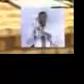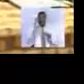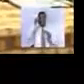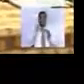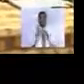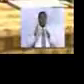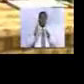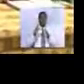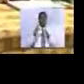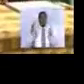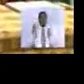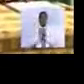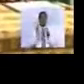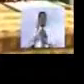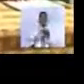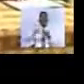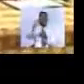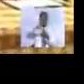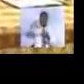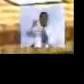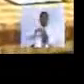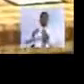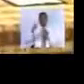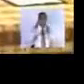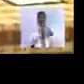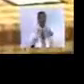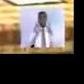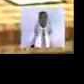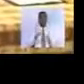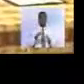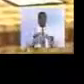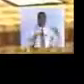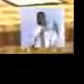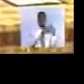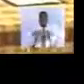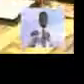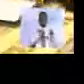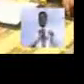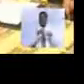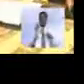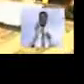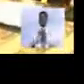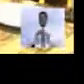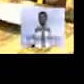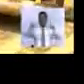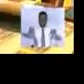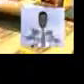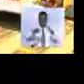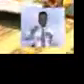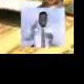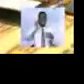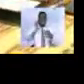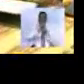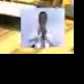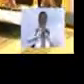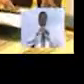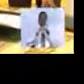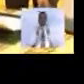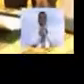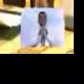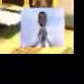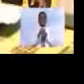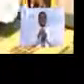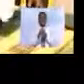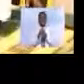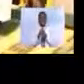de Côte d'Ivoire avec l'université américaine de Tulane, qui est chargée de réaliser cette enquête. La première dame de Côte d'Ivoire,